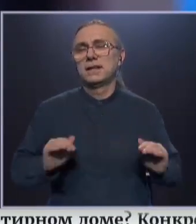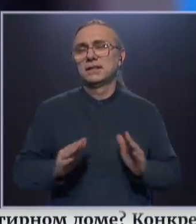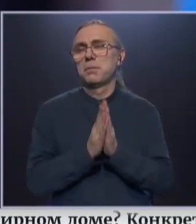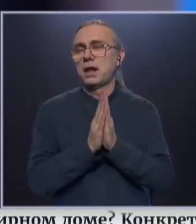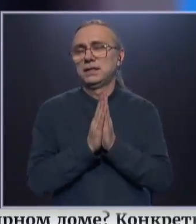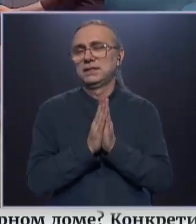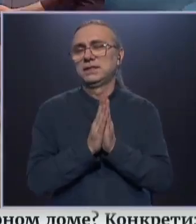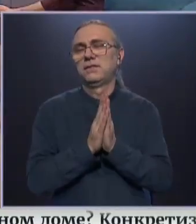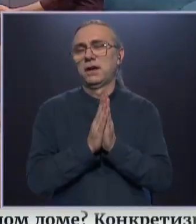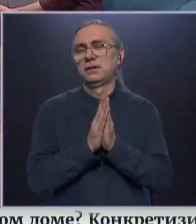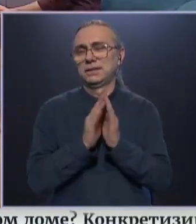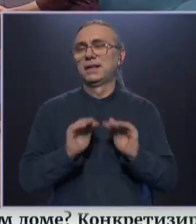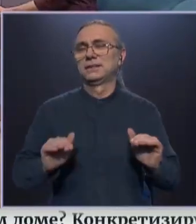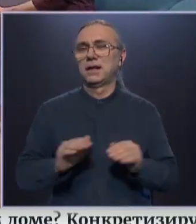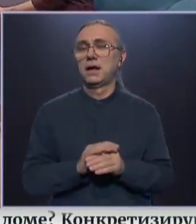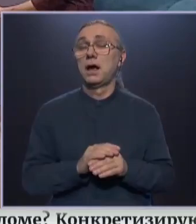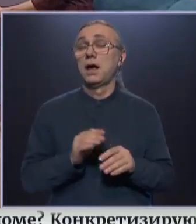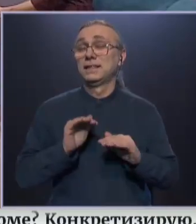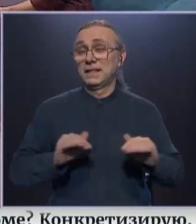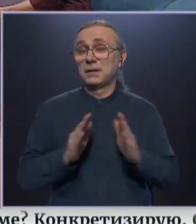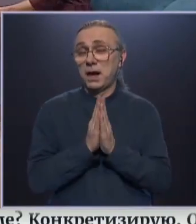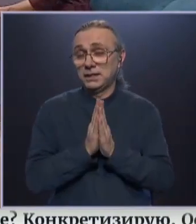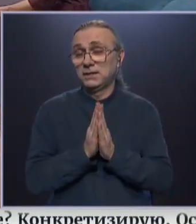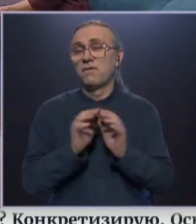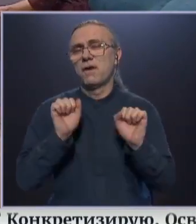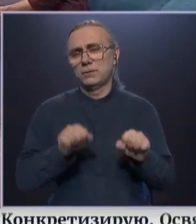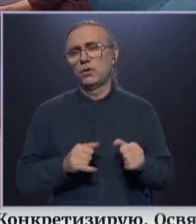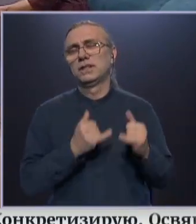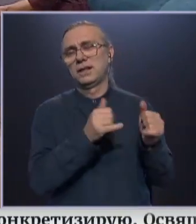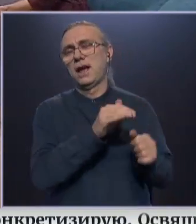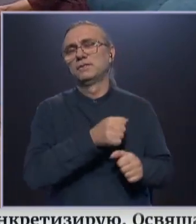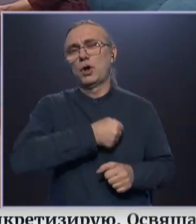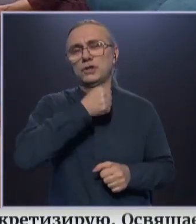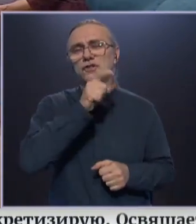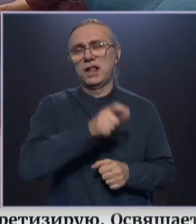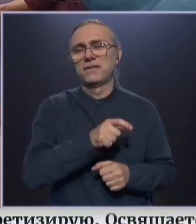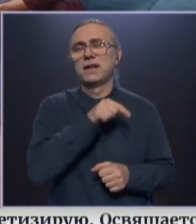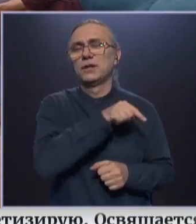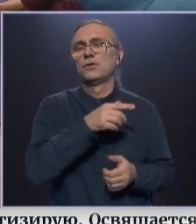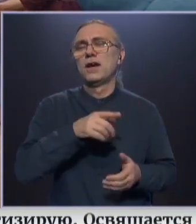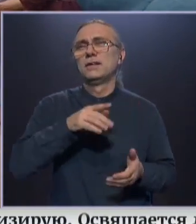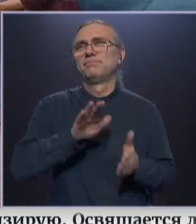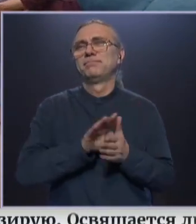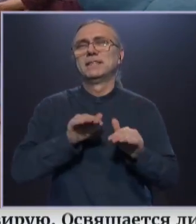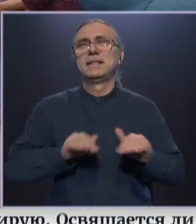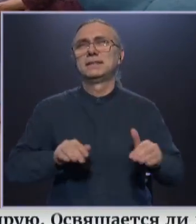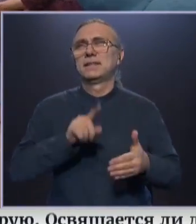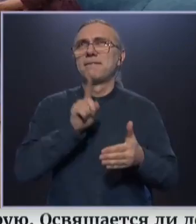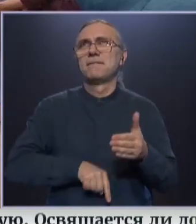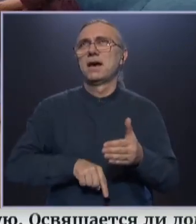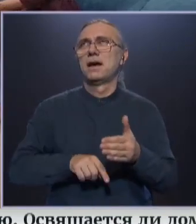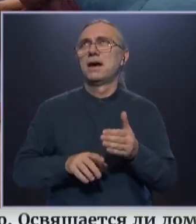для взрослого человека. И с его верой, детской верой у взрослого человека, точно такая же сильная